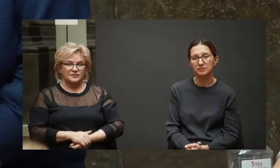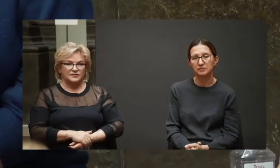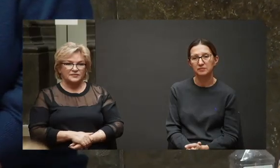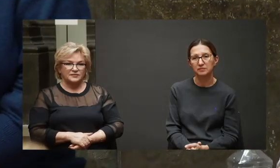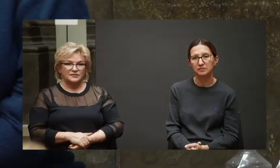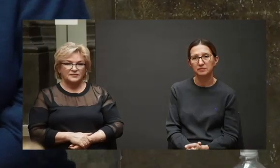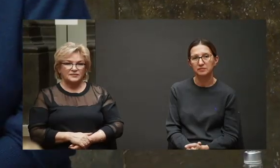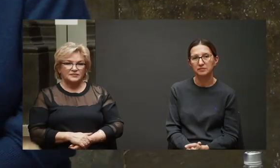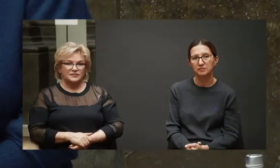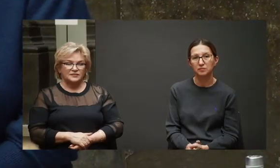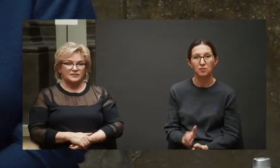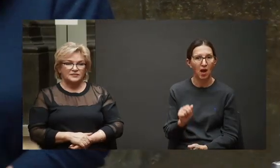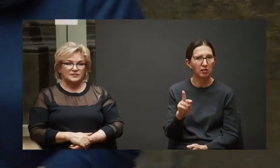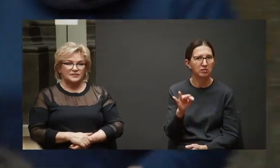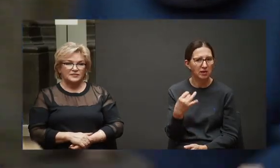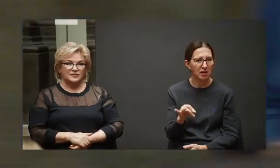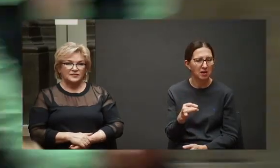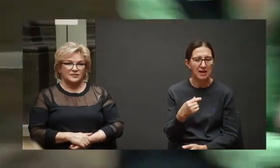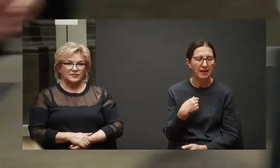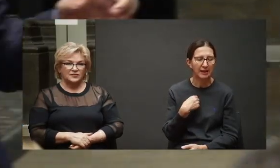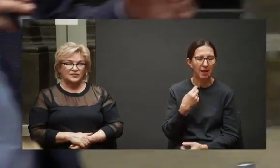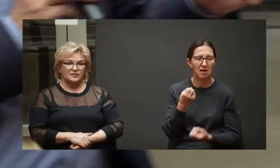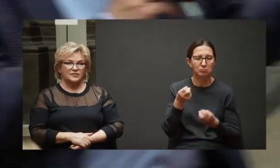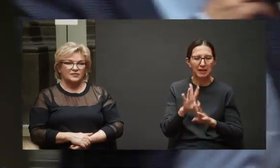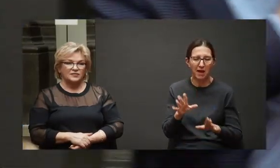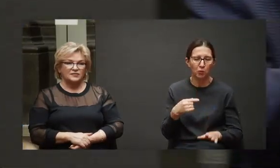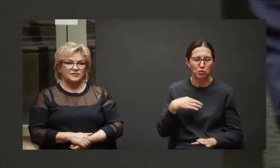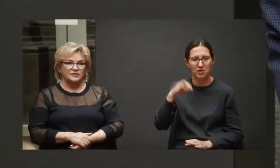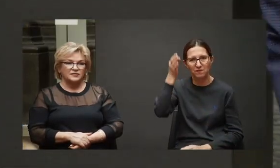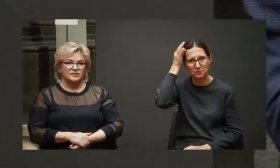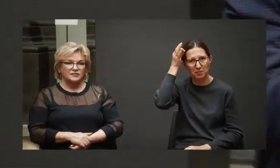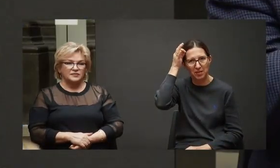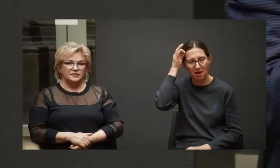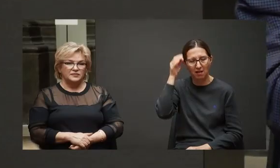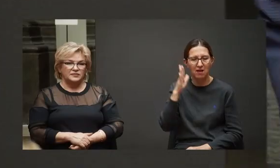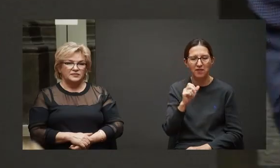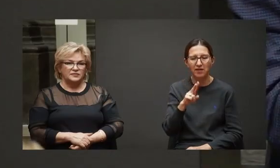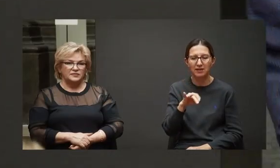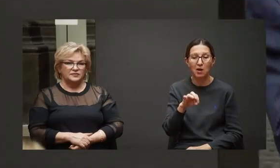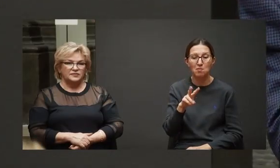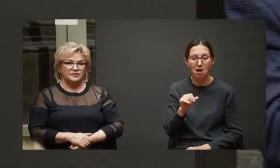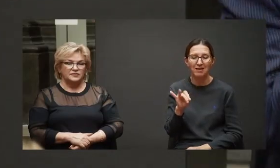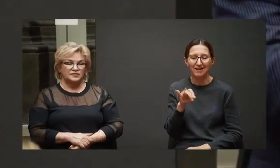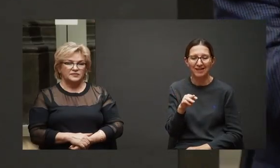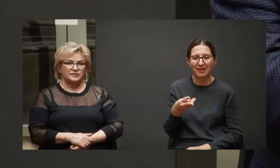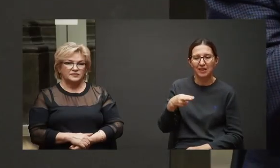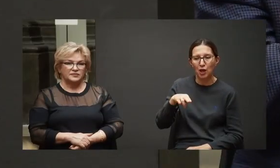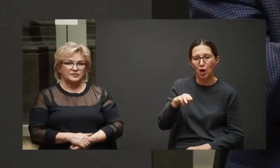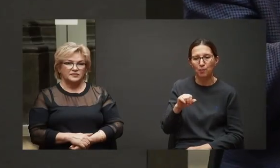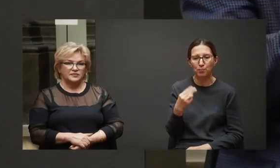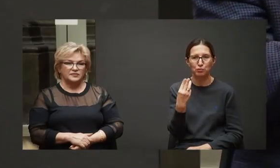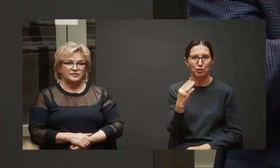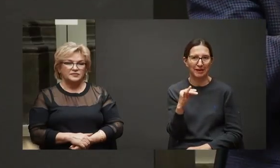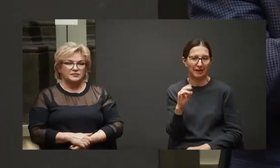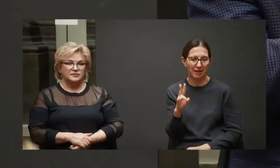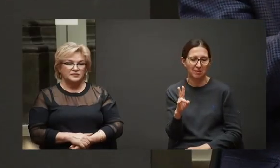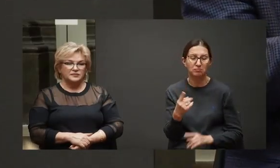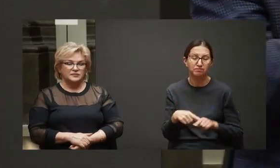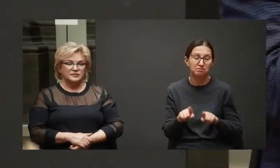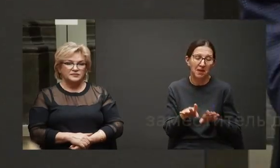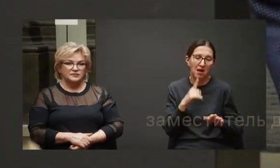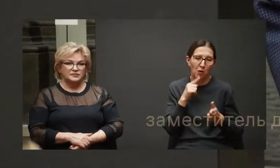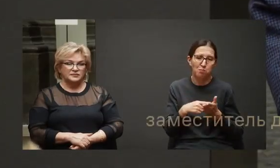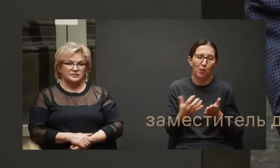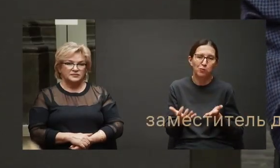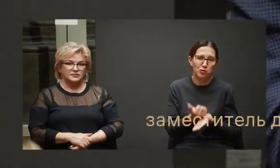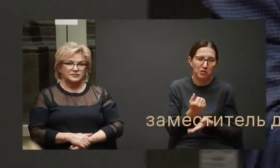Ну, Андрей, я не нарочно вспоминал про Винкельмана и Тяпушкина, так получилось. Но это, в общем, про то же,